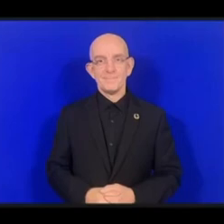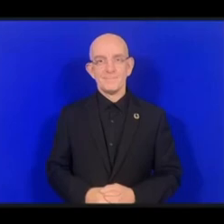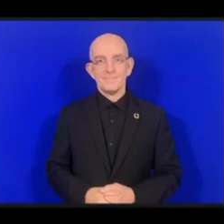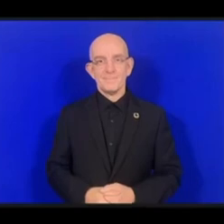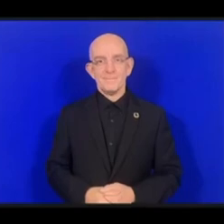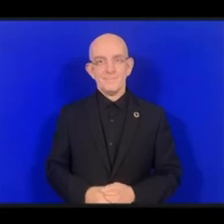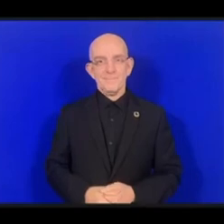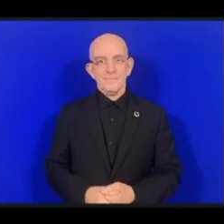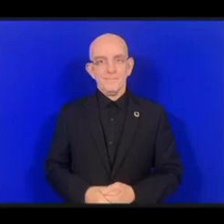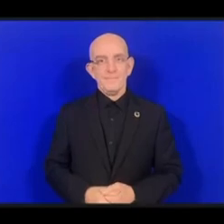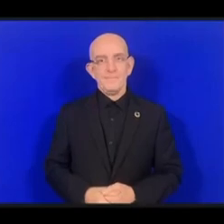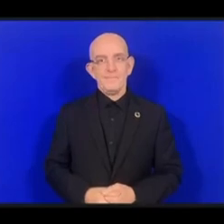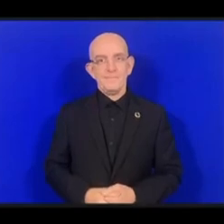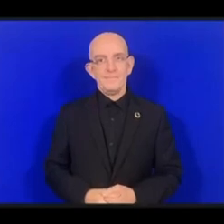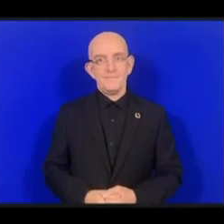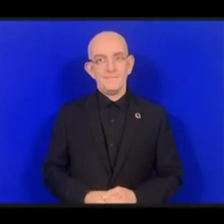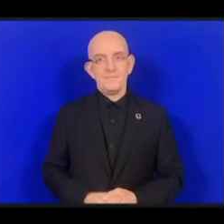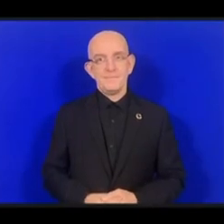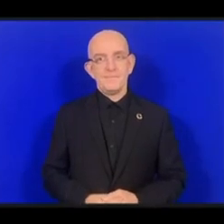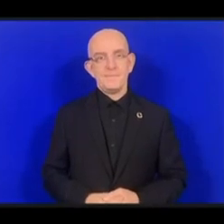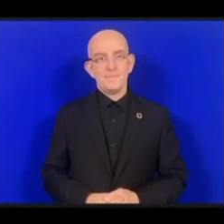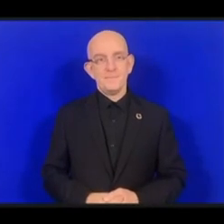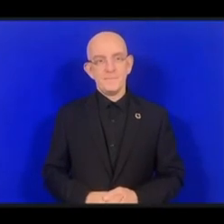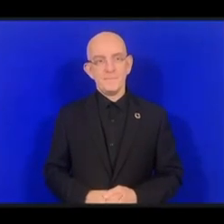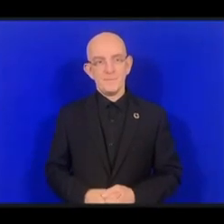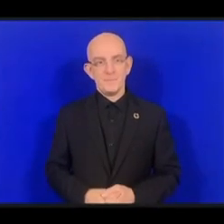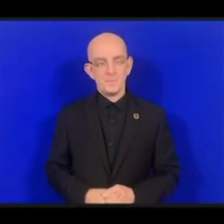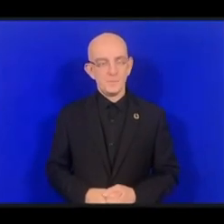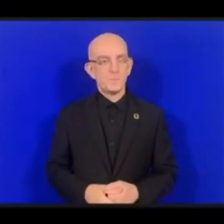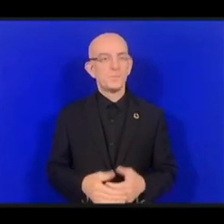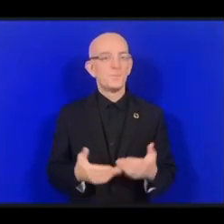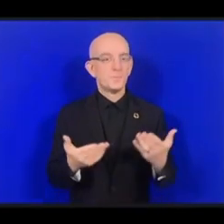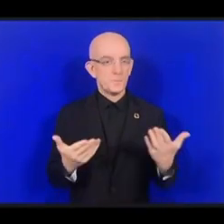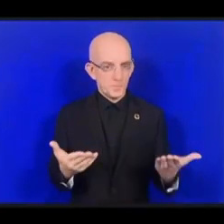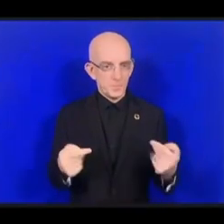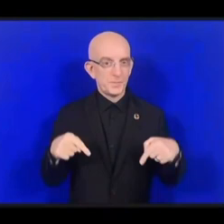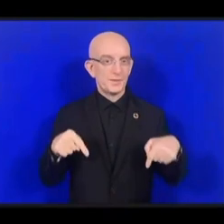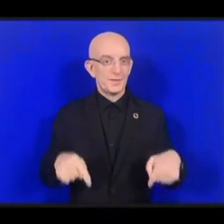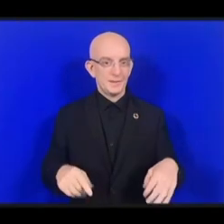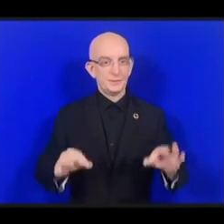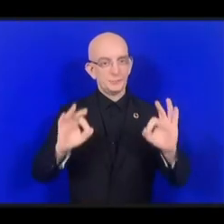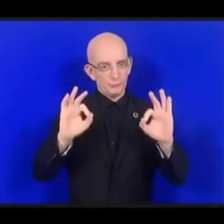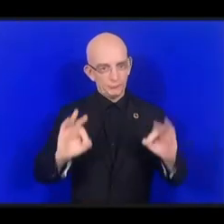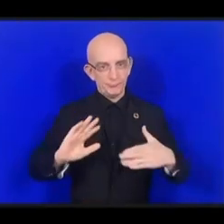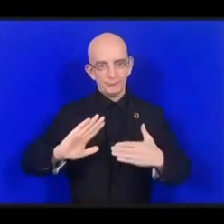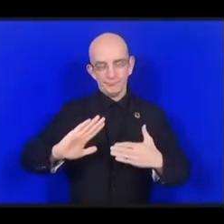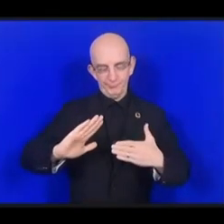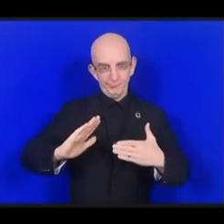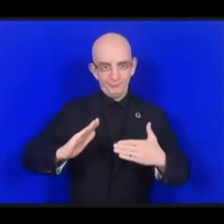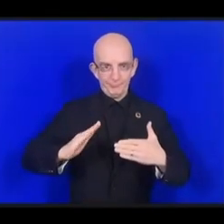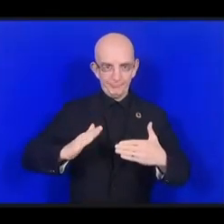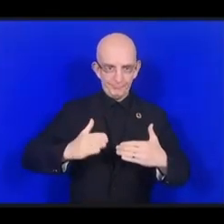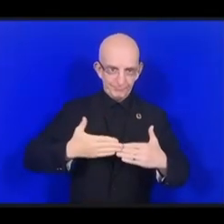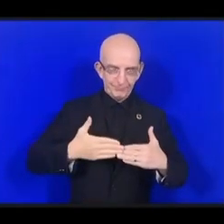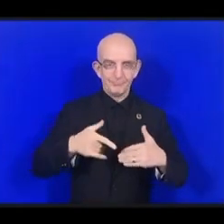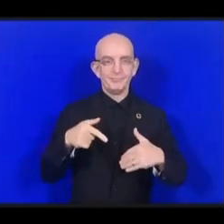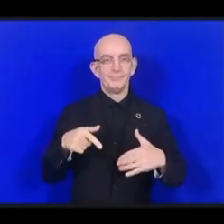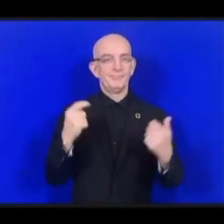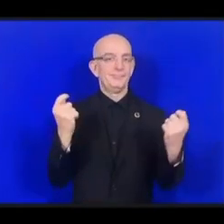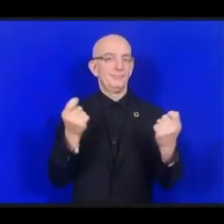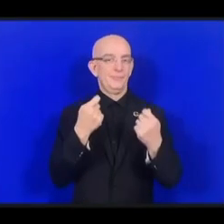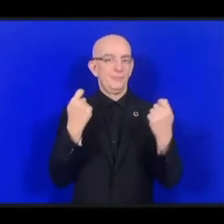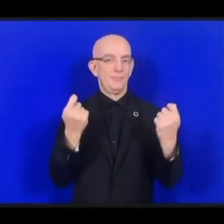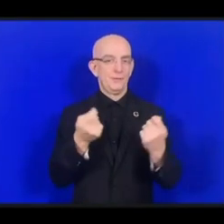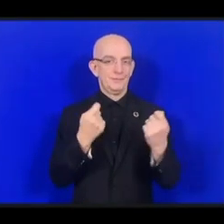皆様閉会式も終わりに近づいてまいりました国際連合と